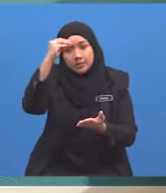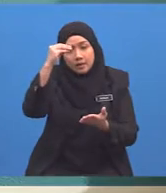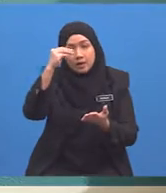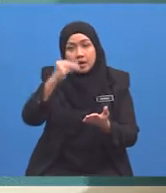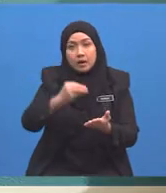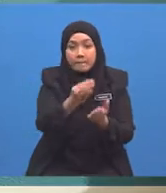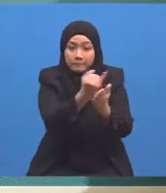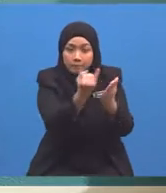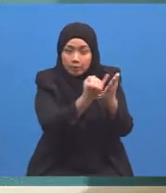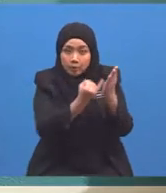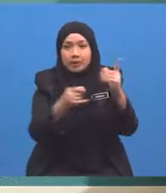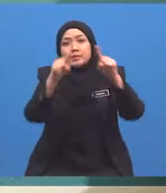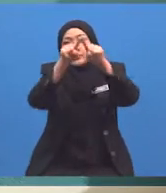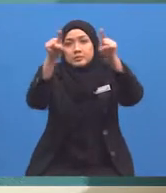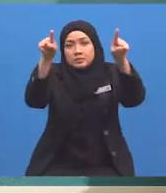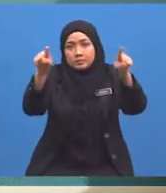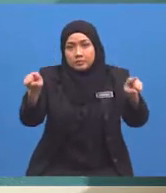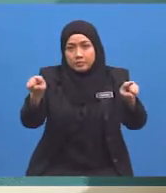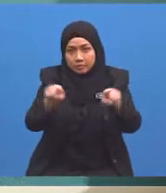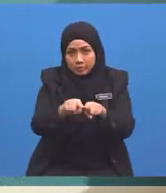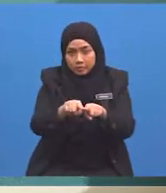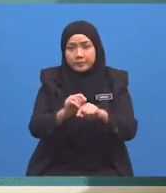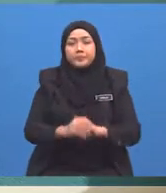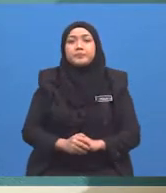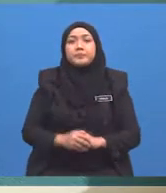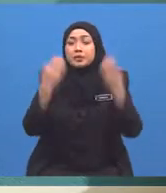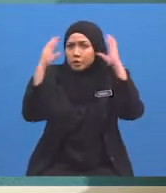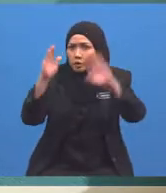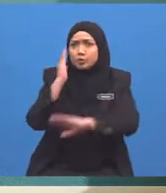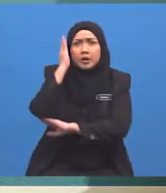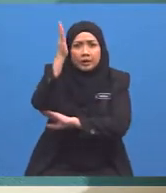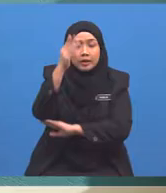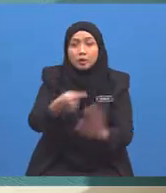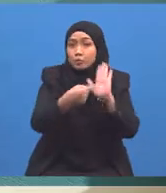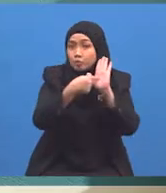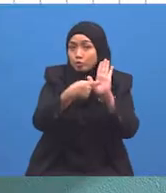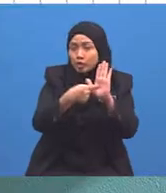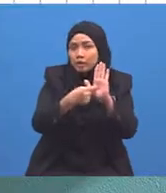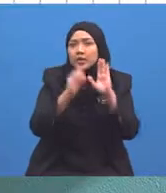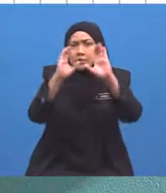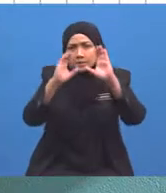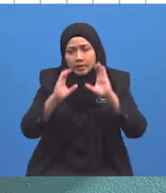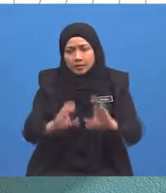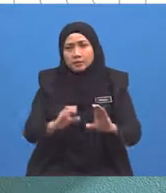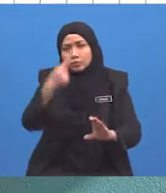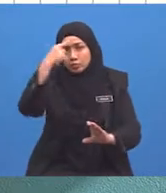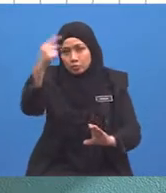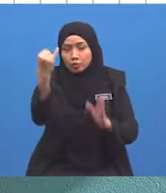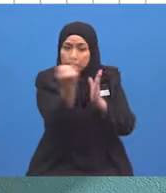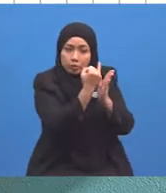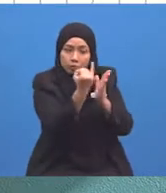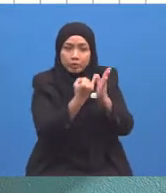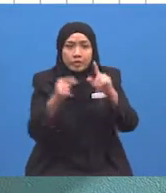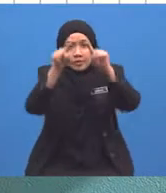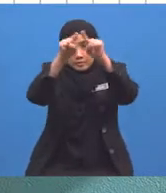banyak lagi nama-nama poligon dengan sisi yang berlainan pula. Jom sekarang